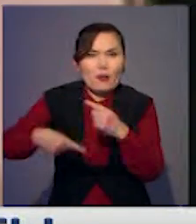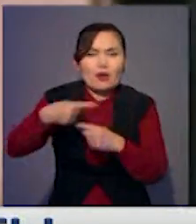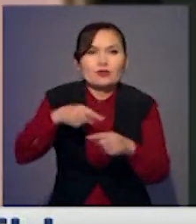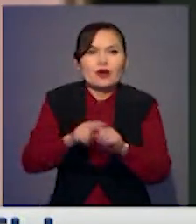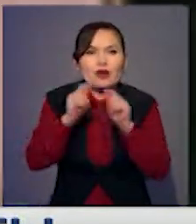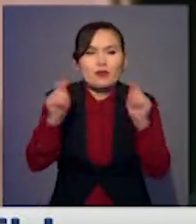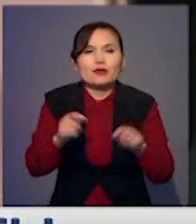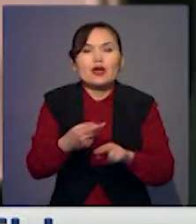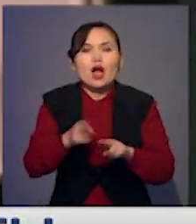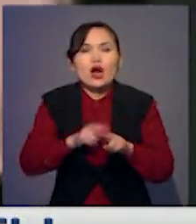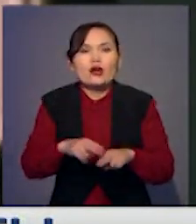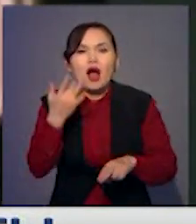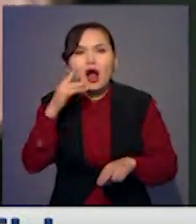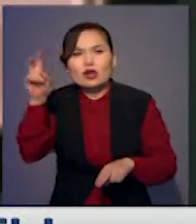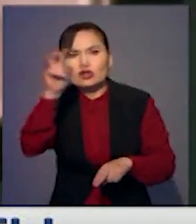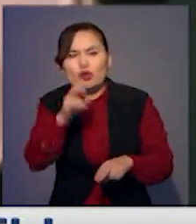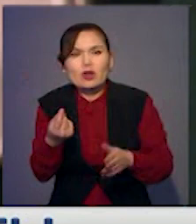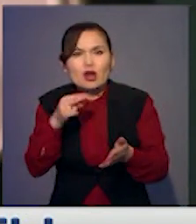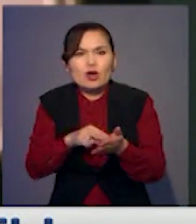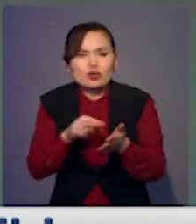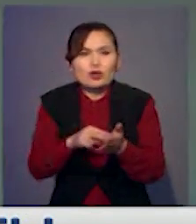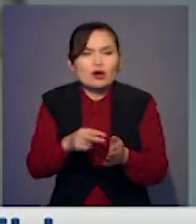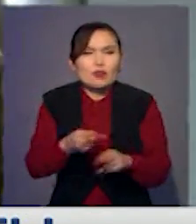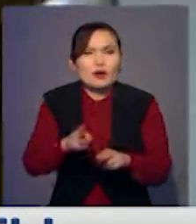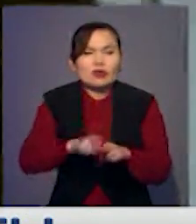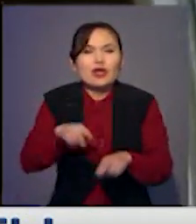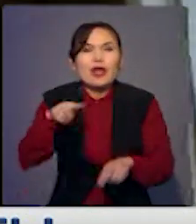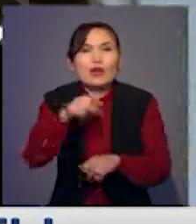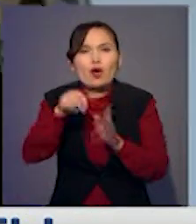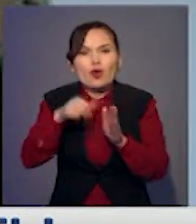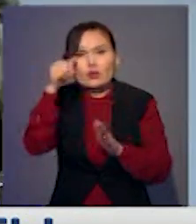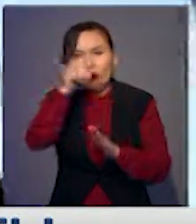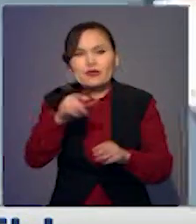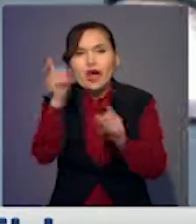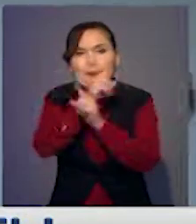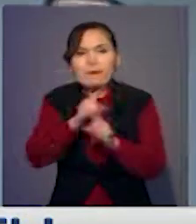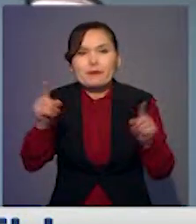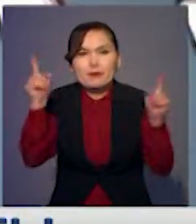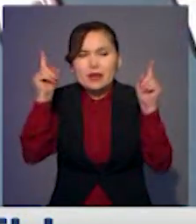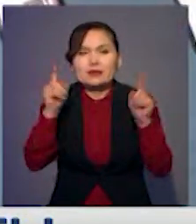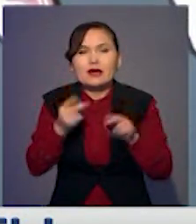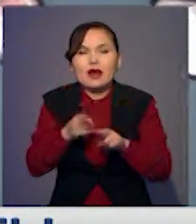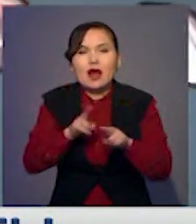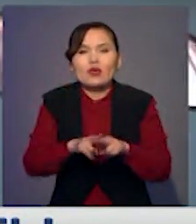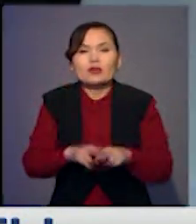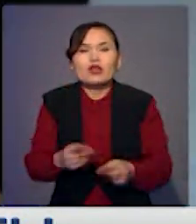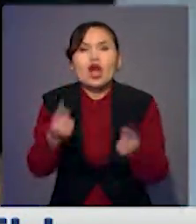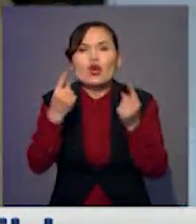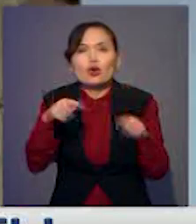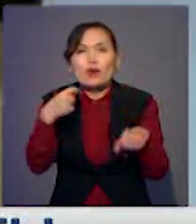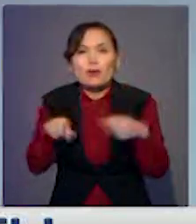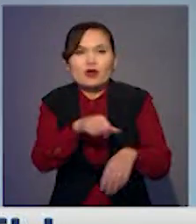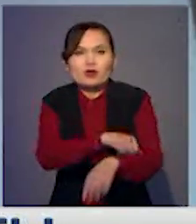есірткі айналымы триллиондаған ақш долларына жеткен. 2016 жылы Мексикада қолға түскен Эль Чапо бір жылдан кейін ақш